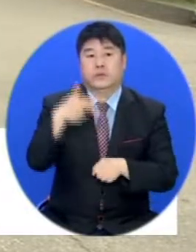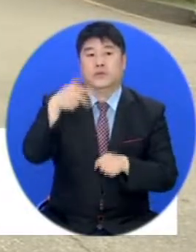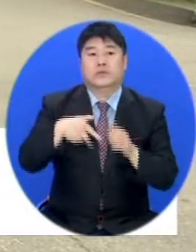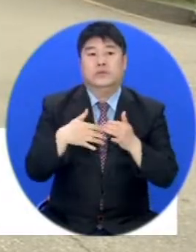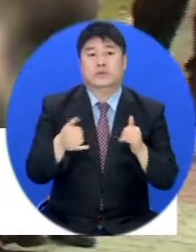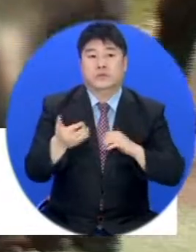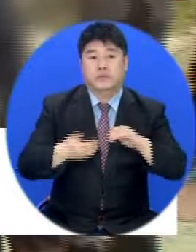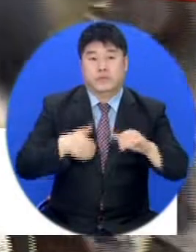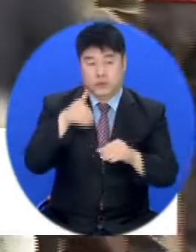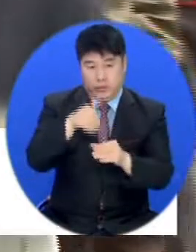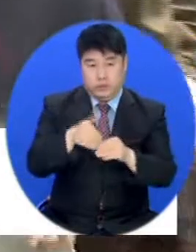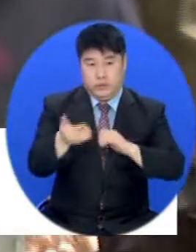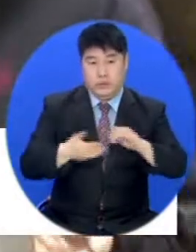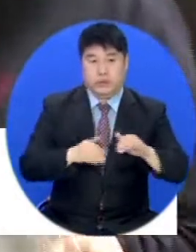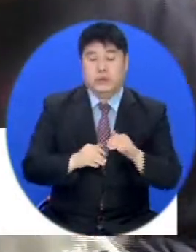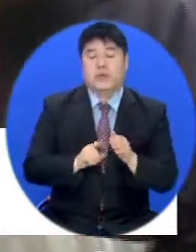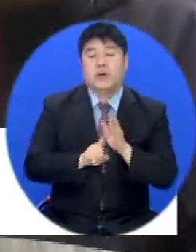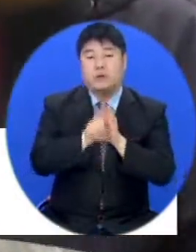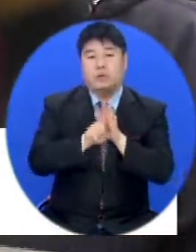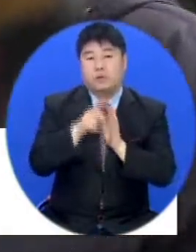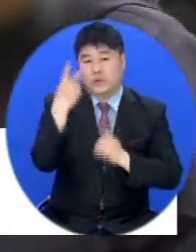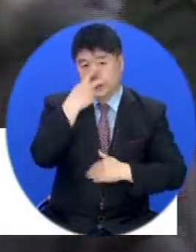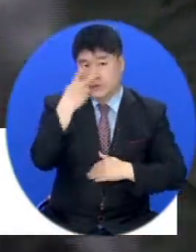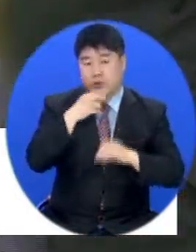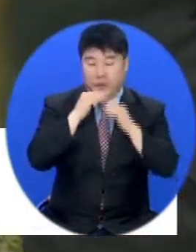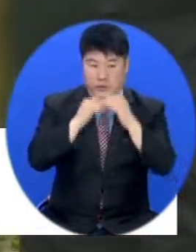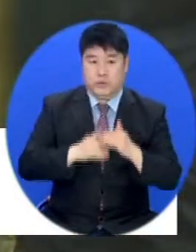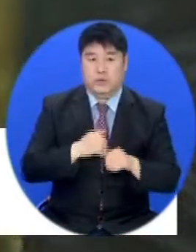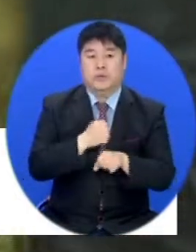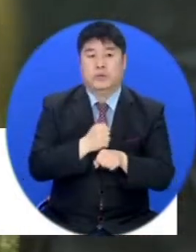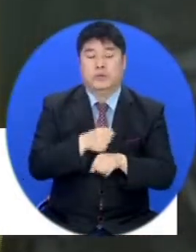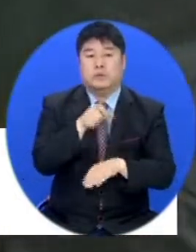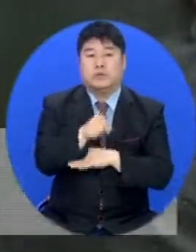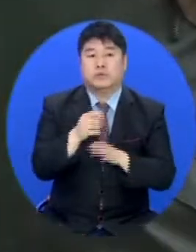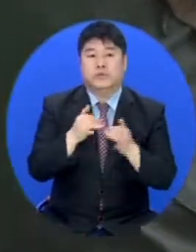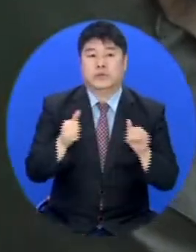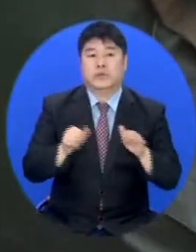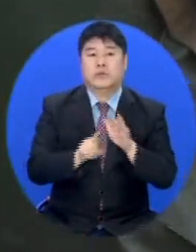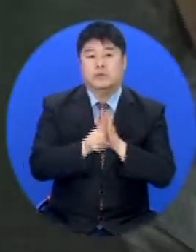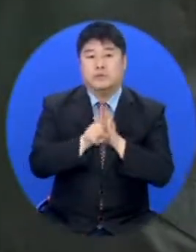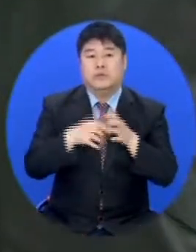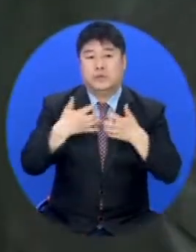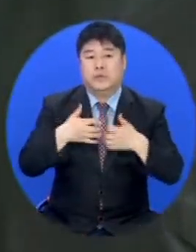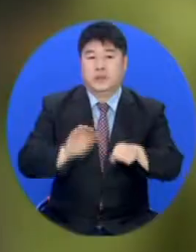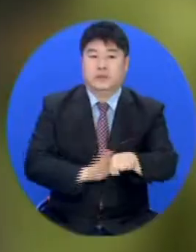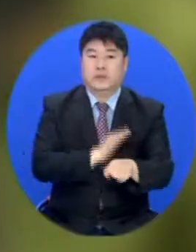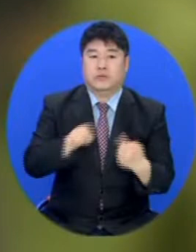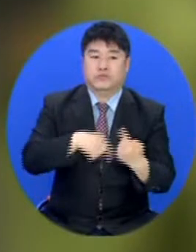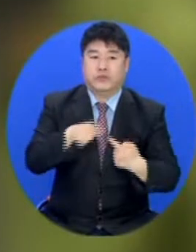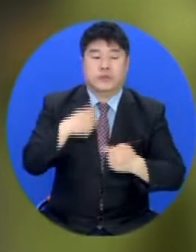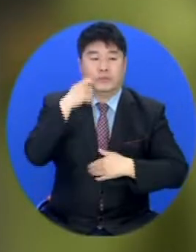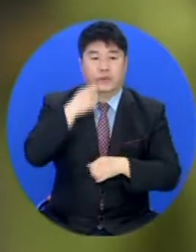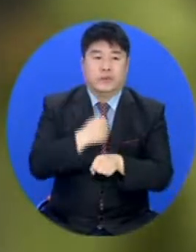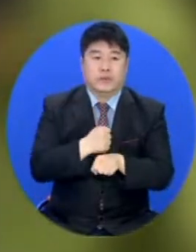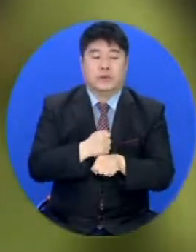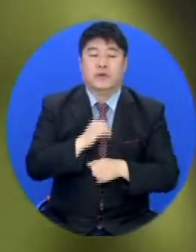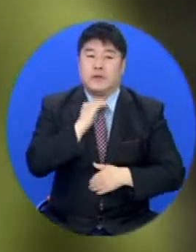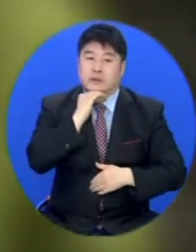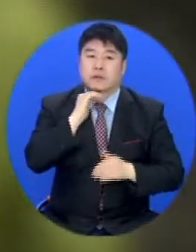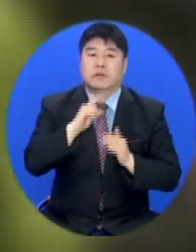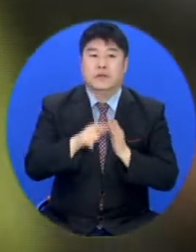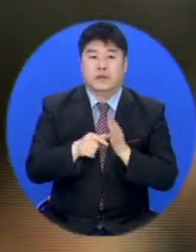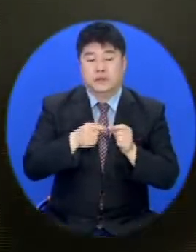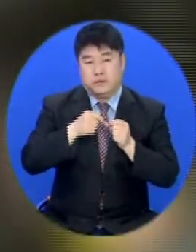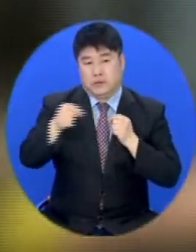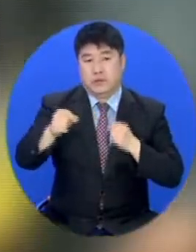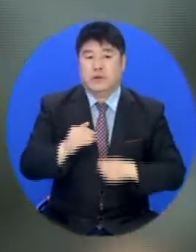씨는 사전투표 전에 체온을 측정하는 과정에서 사무원들이 체온계를 제대로 작동하지 못해 대기 시간이